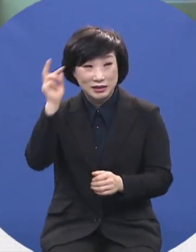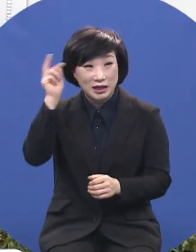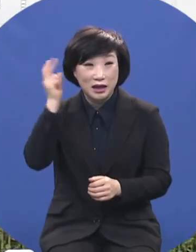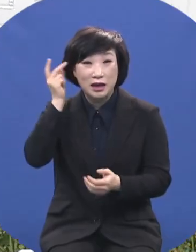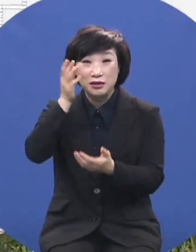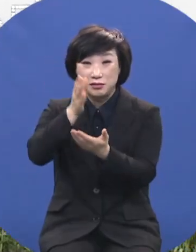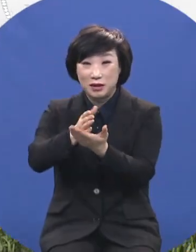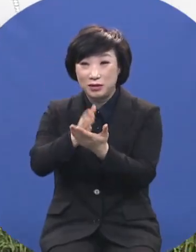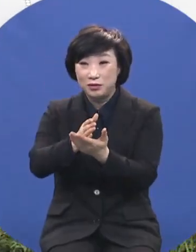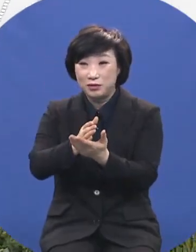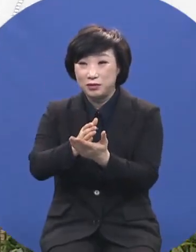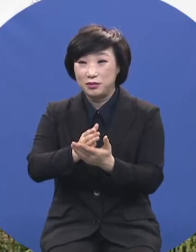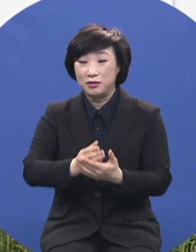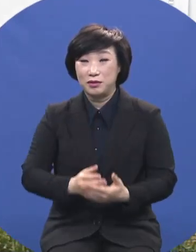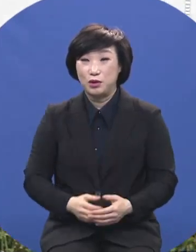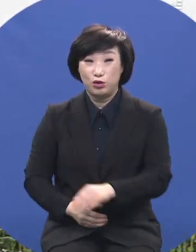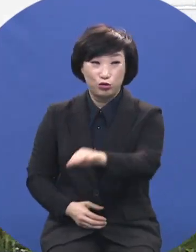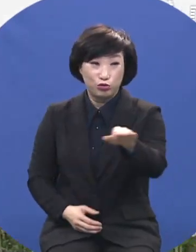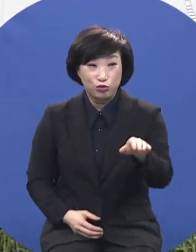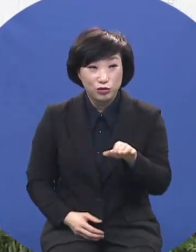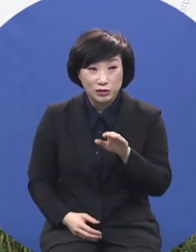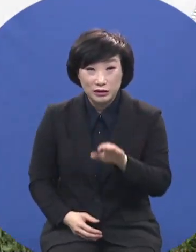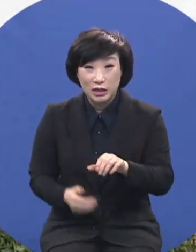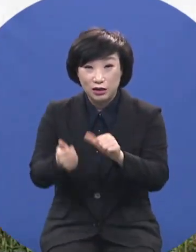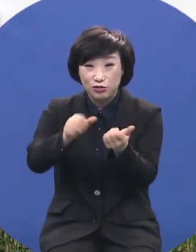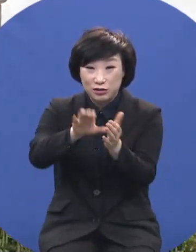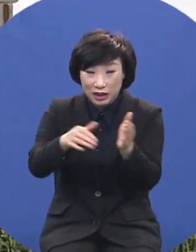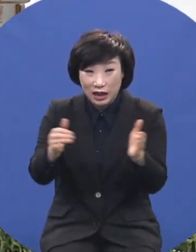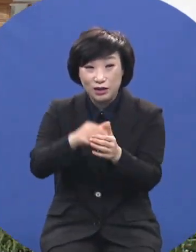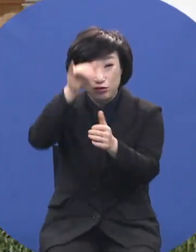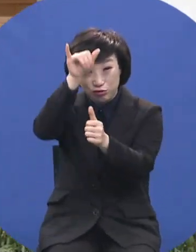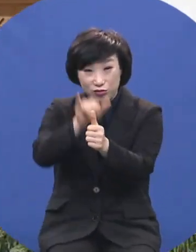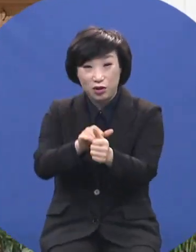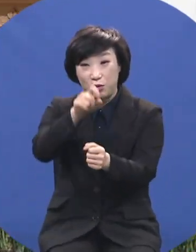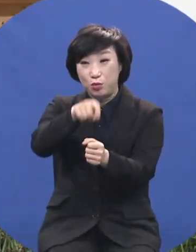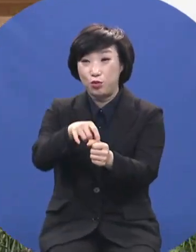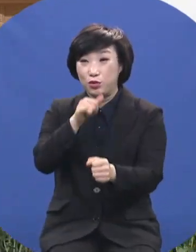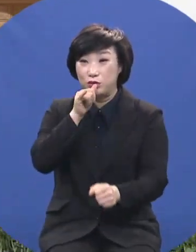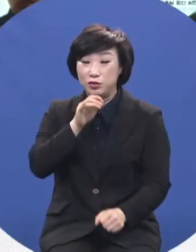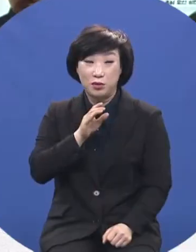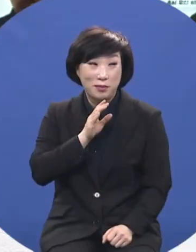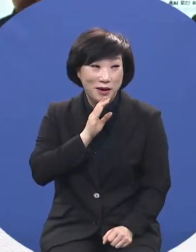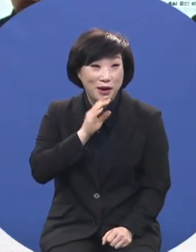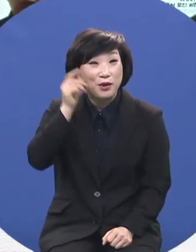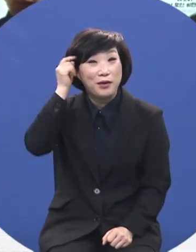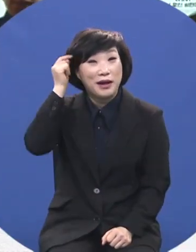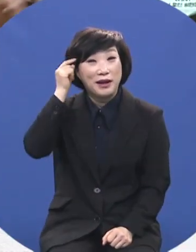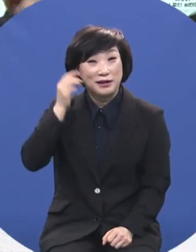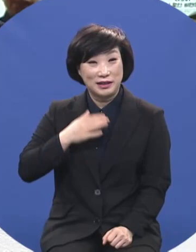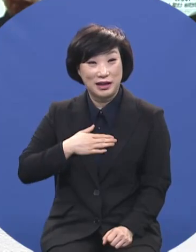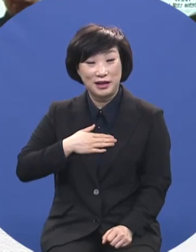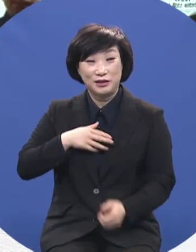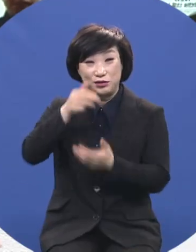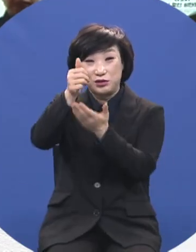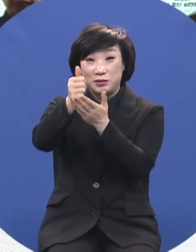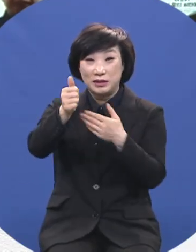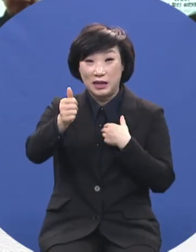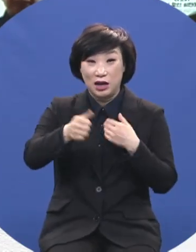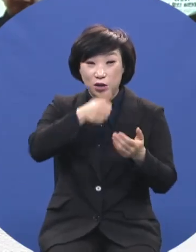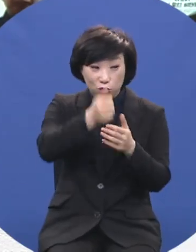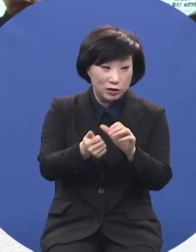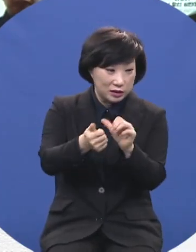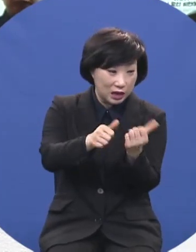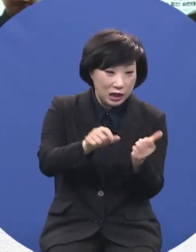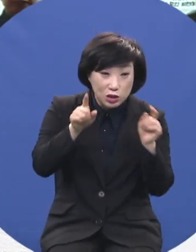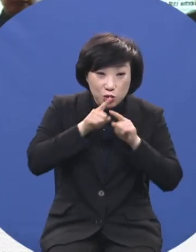마라. 우리는 죽도록 충성할 이유가 있어. 왜? 주님이 나를 죄와 사망과